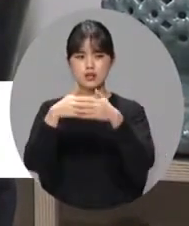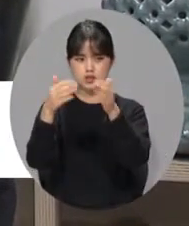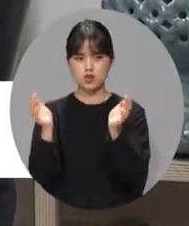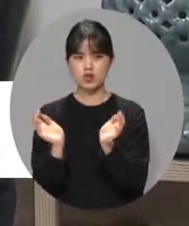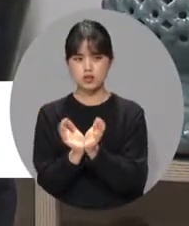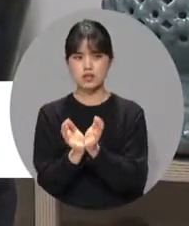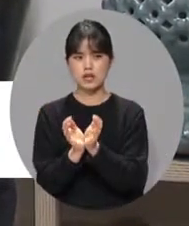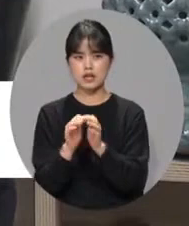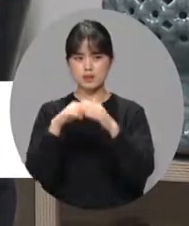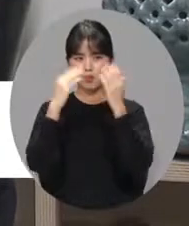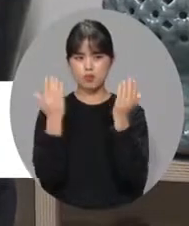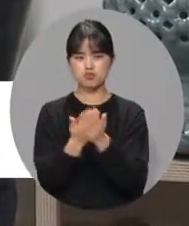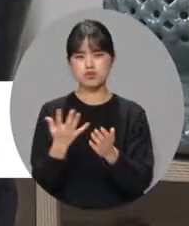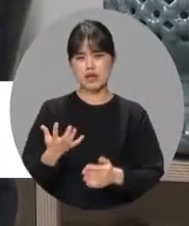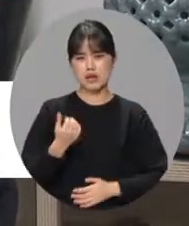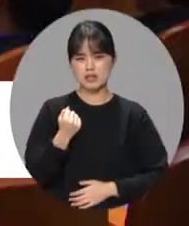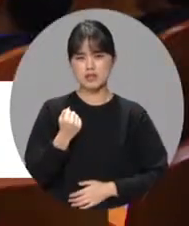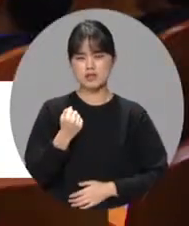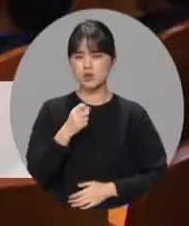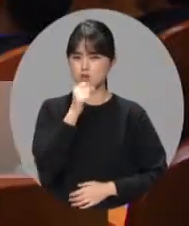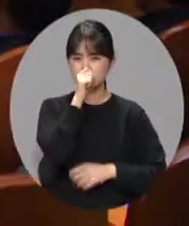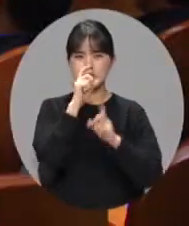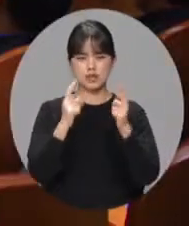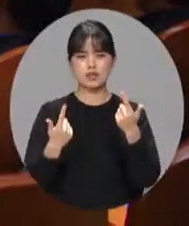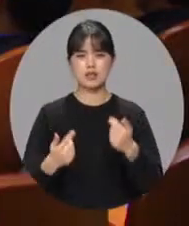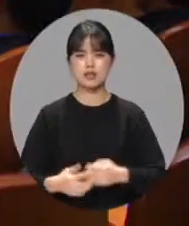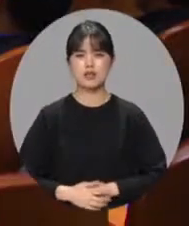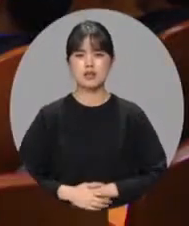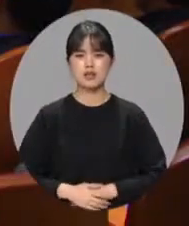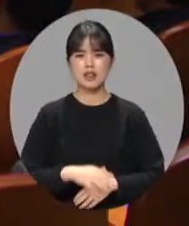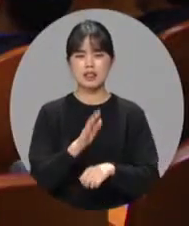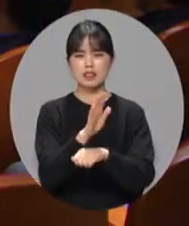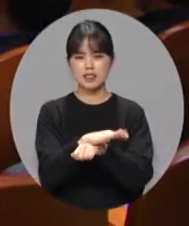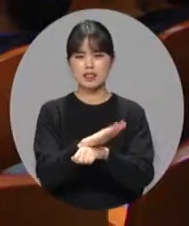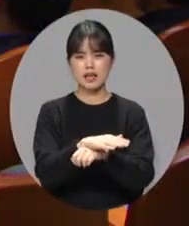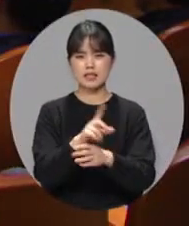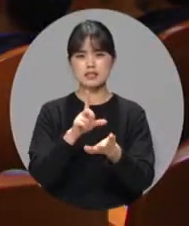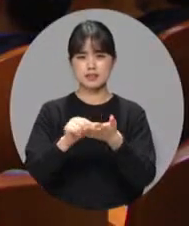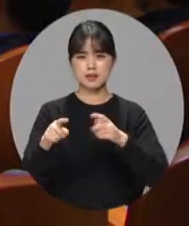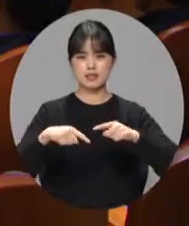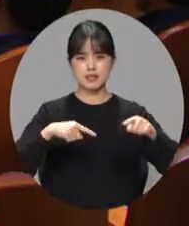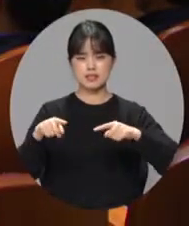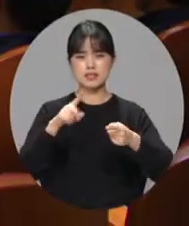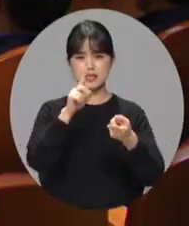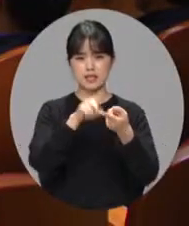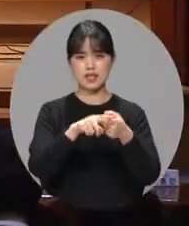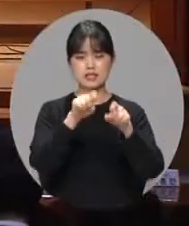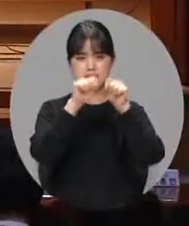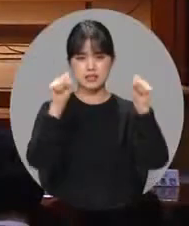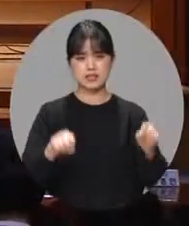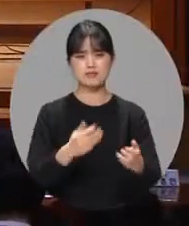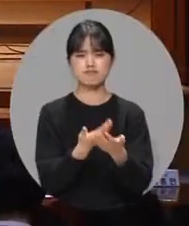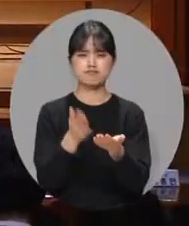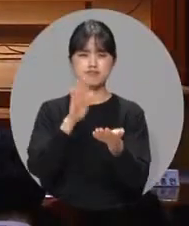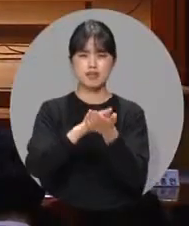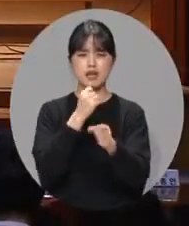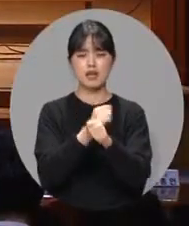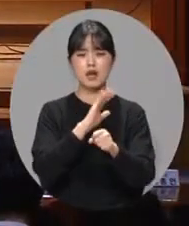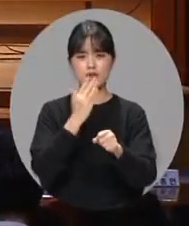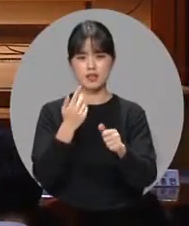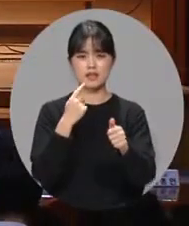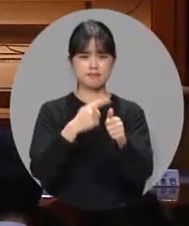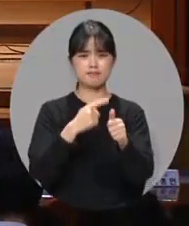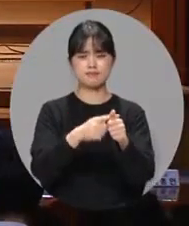중앙정당이 전부 다 좌우하는 것은 바람직하지 않다. 낡은 지방자치의 패러다임을 뜯어 고쳐야 된다는 끊임없는